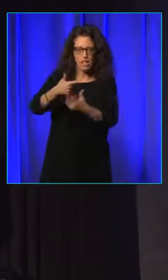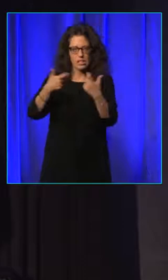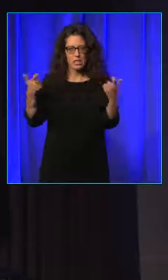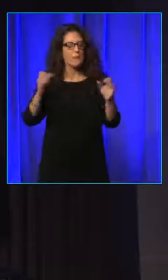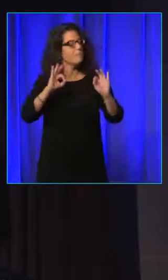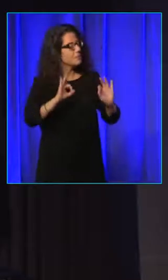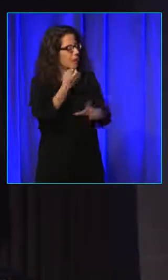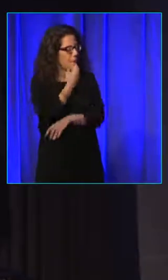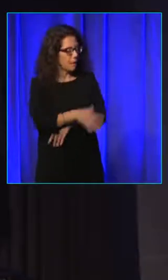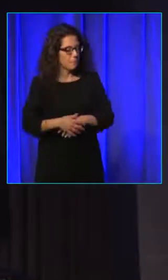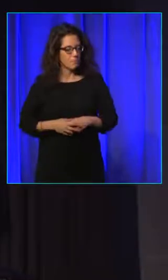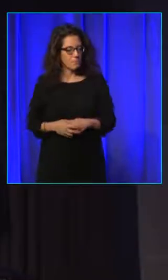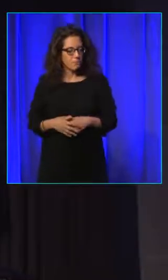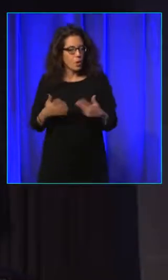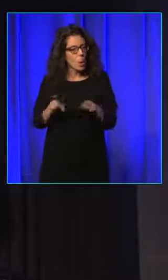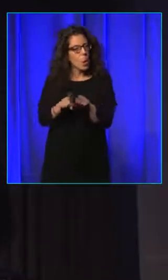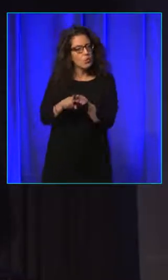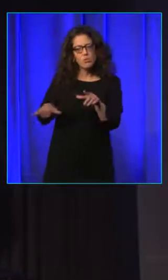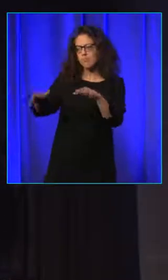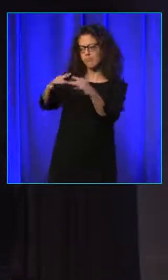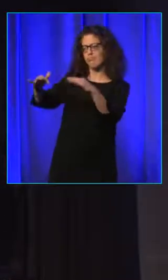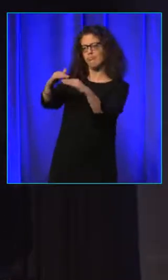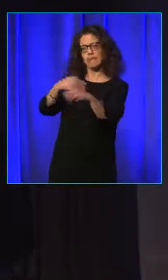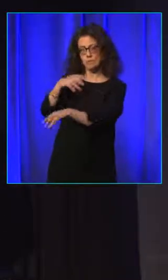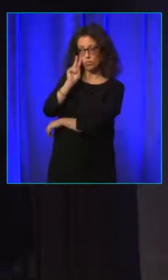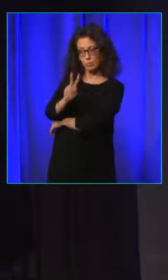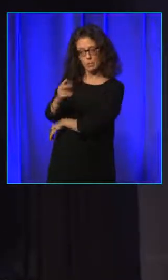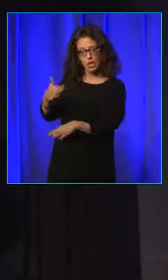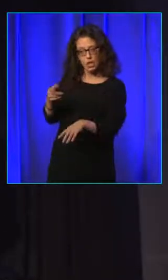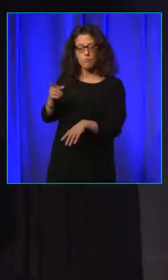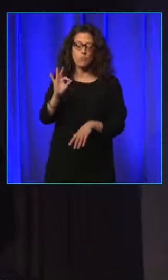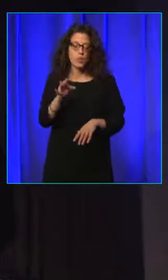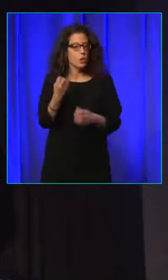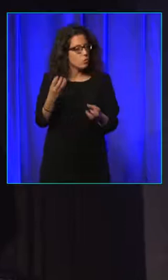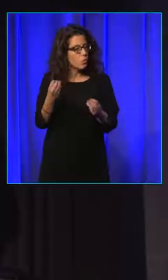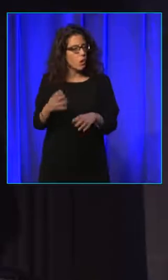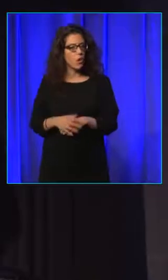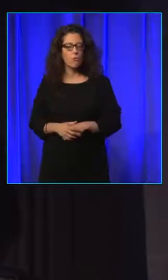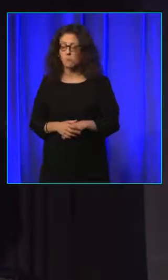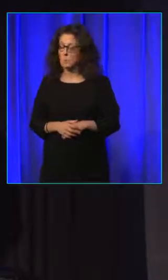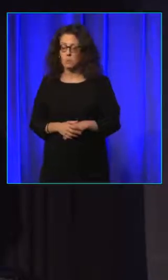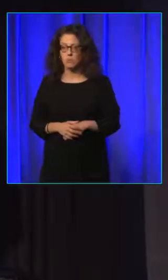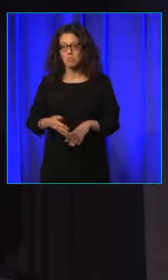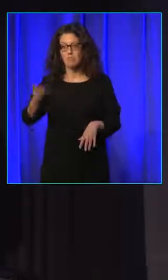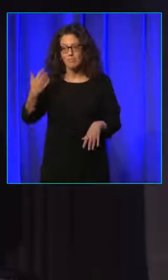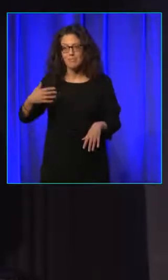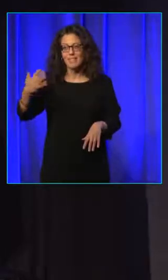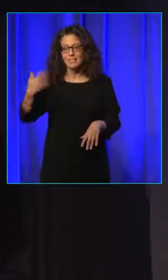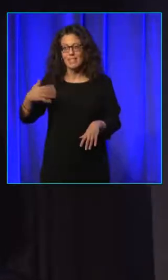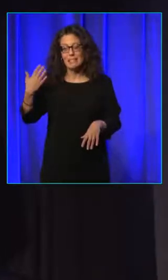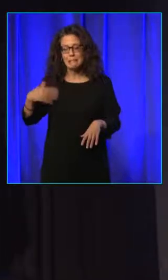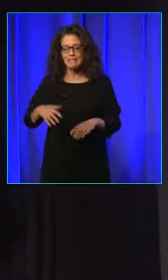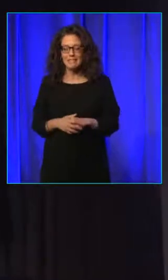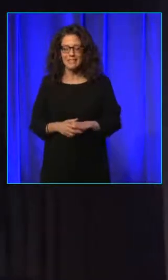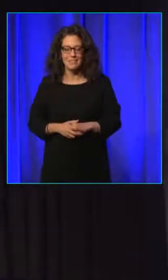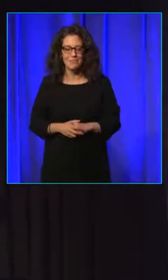il t'arrive d'observer des prestations, oui. Souvent? Non, bah ça fait, ouais, j'étais un peu éloignée